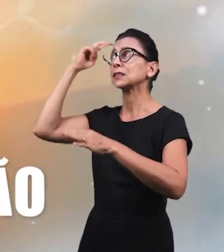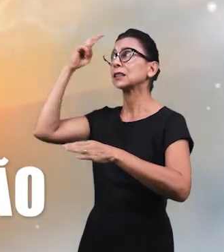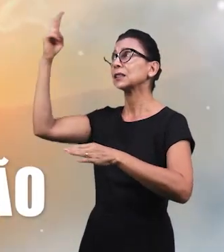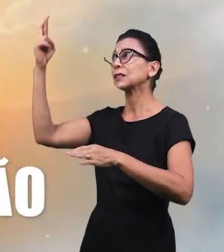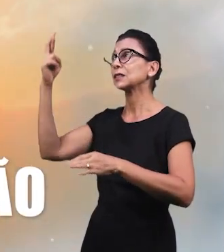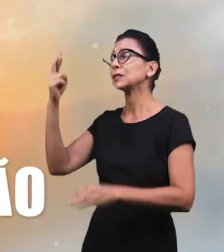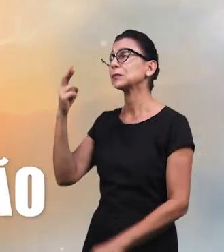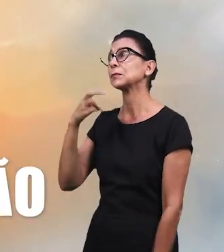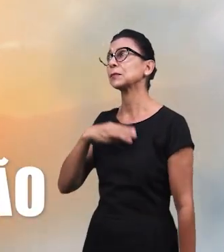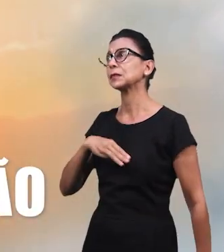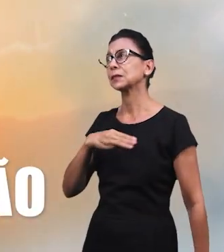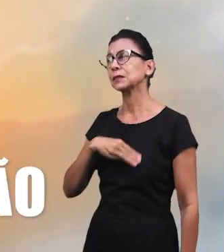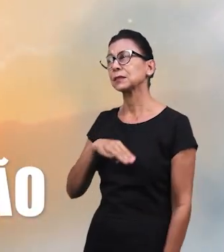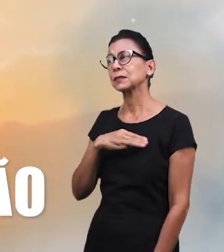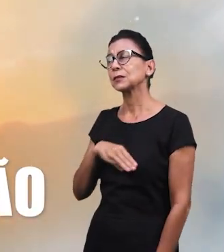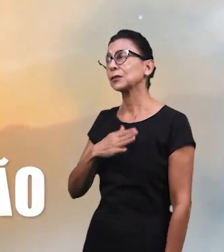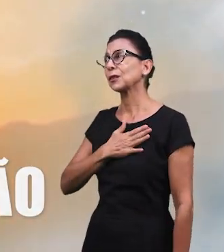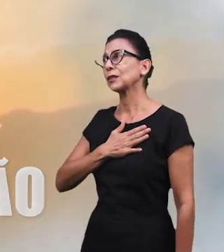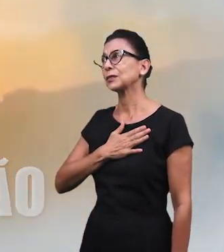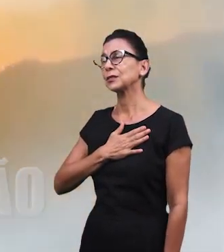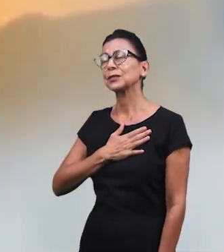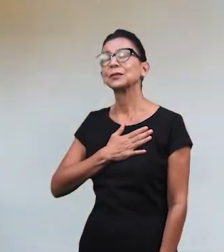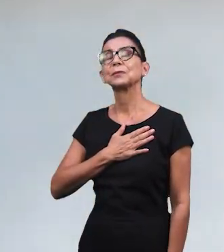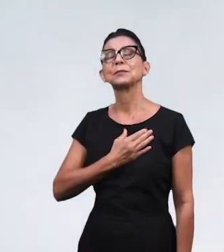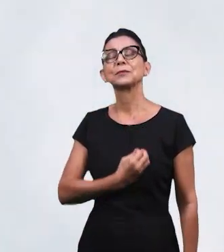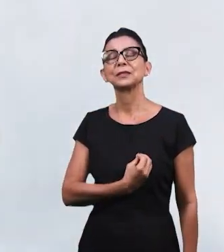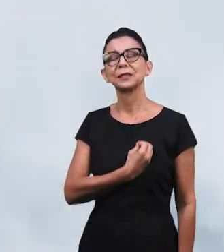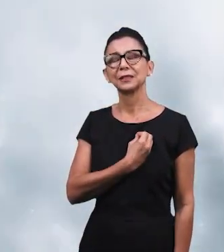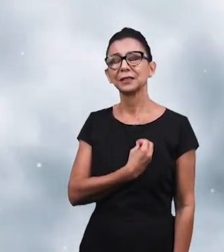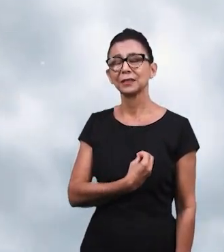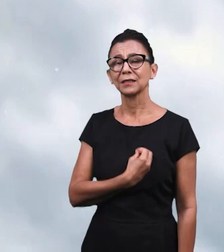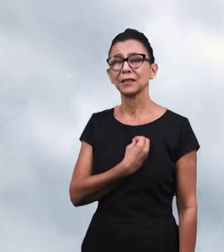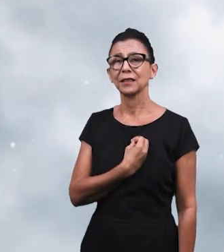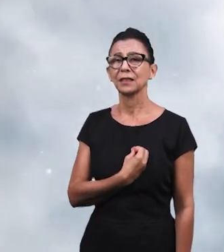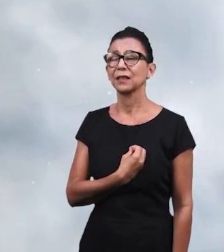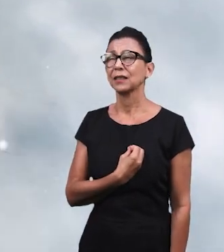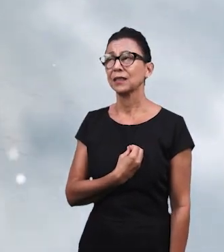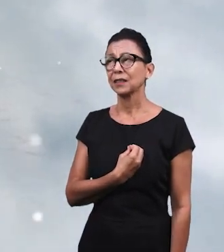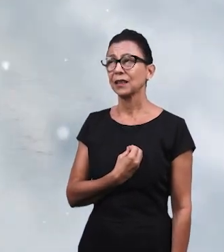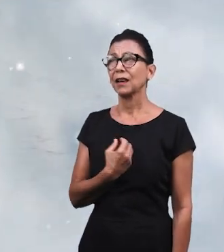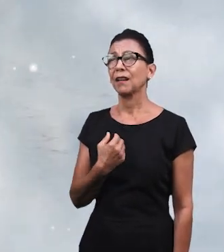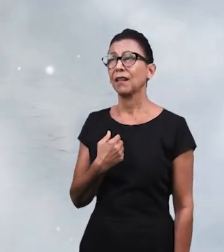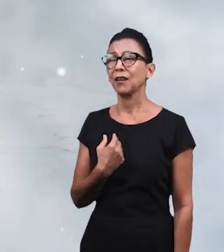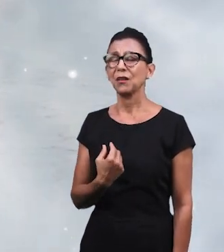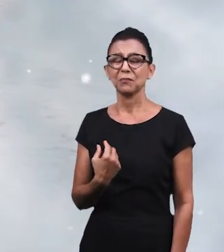Я умолял Иисуса: «Господь, смилуйся надо мной.